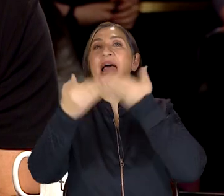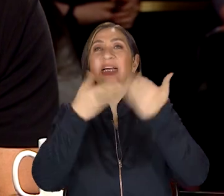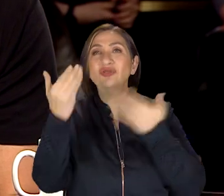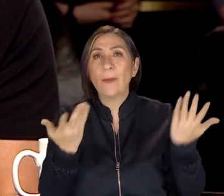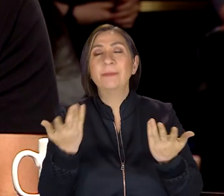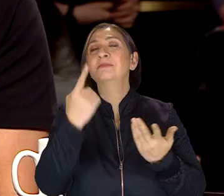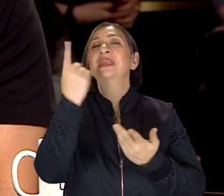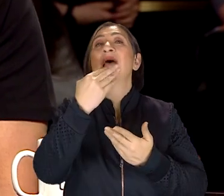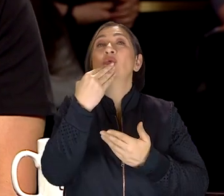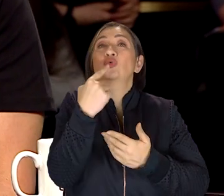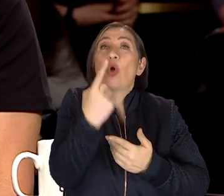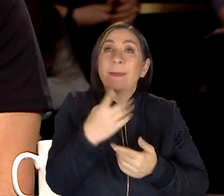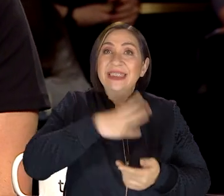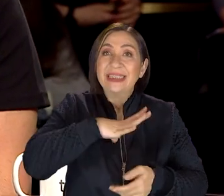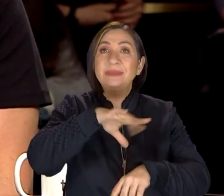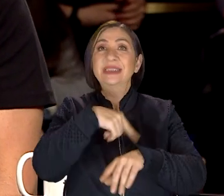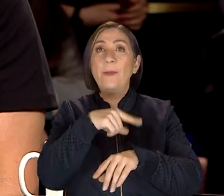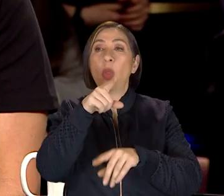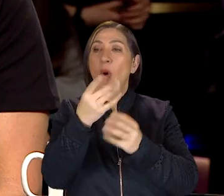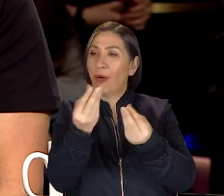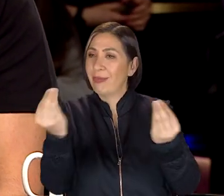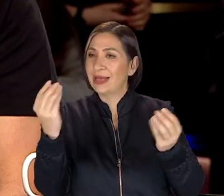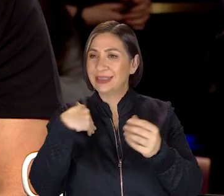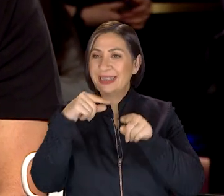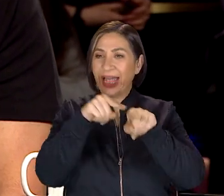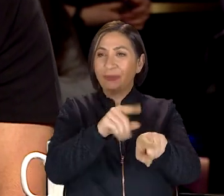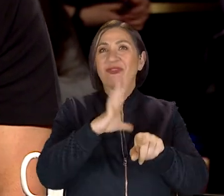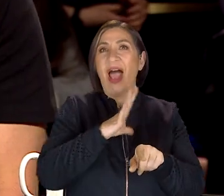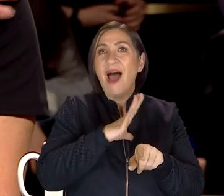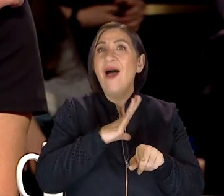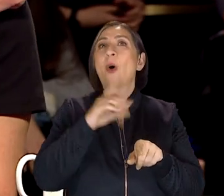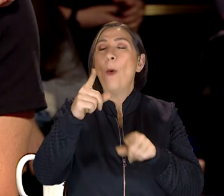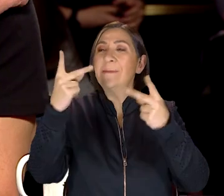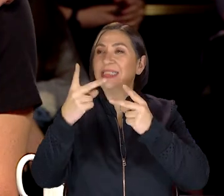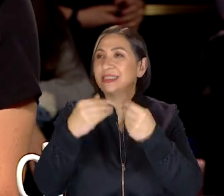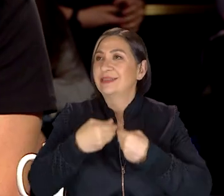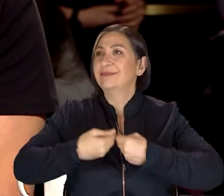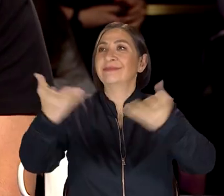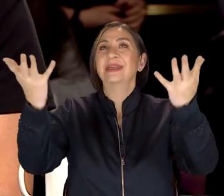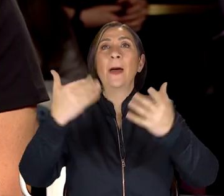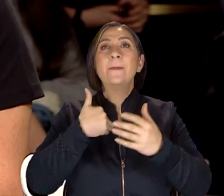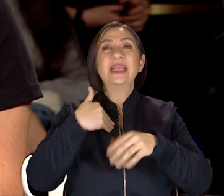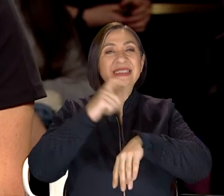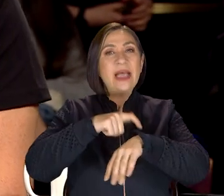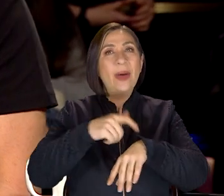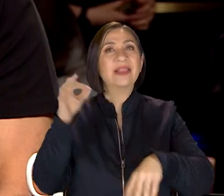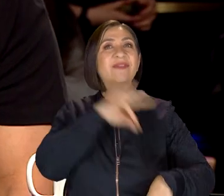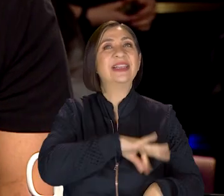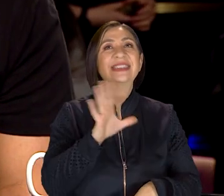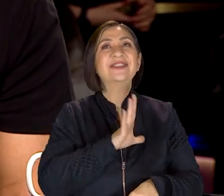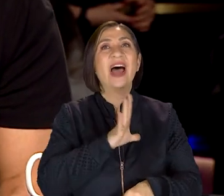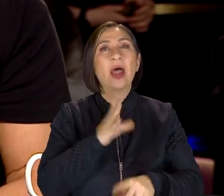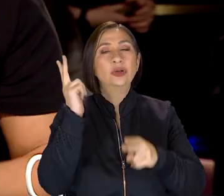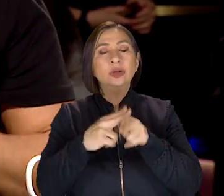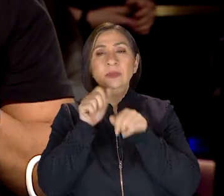zaman, bir şey ifade edeceğim zaman. Ya orada o kadar insanın olması benim o mesajı ulaştırmamda bana zaman kazandırıyor. Ya